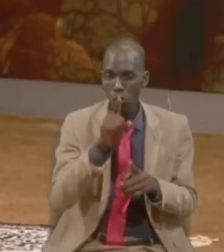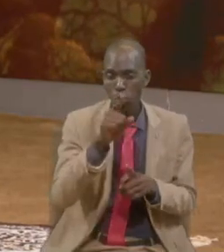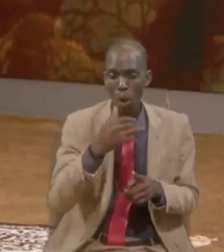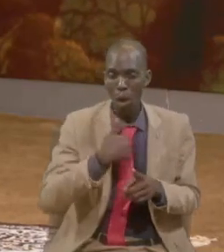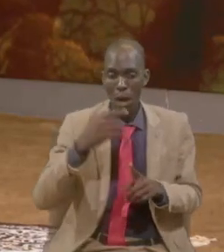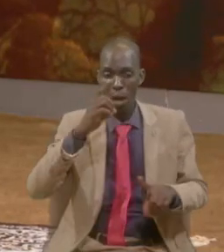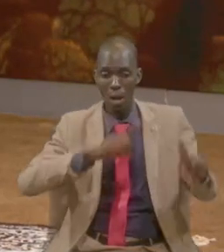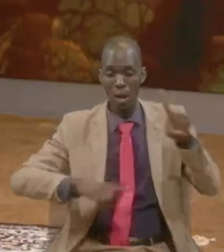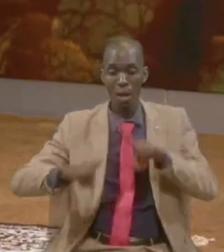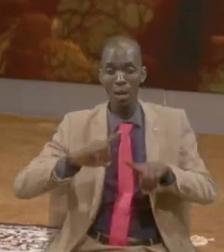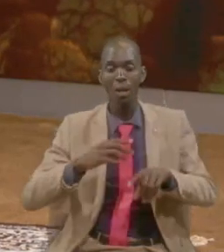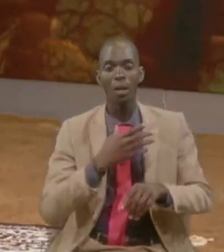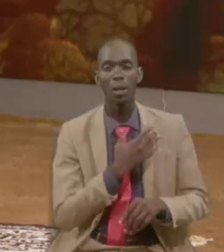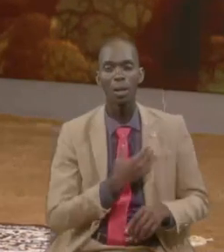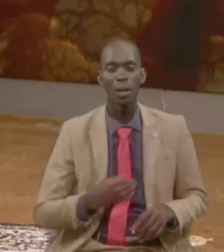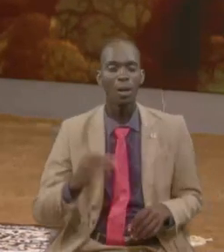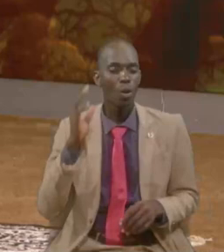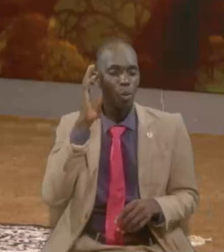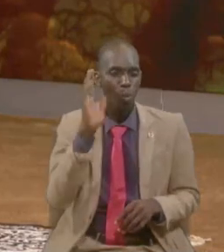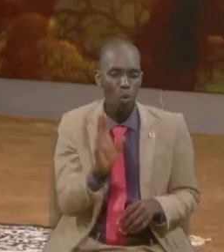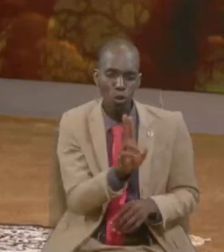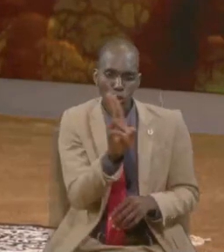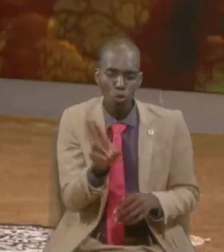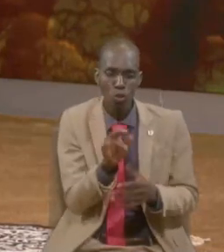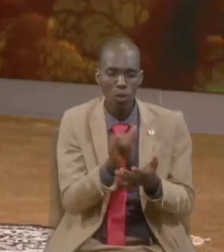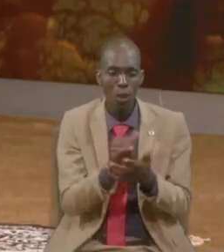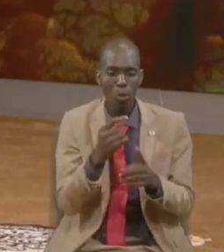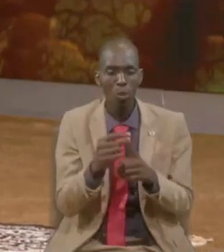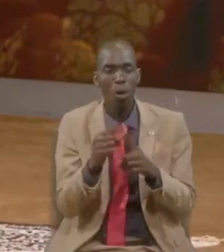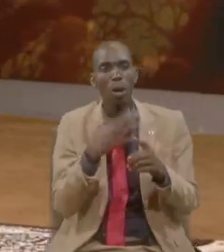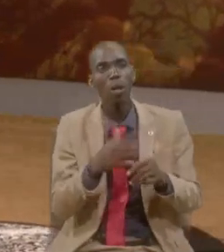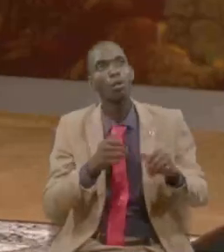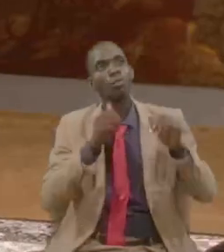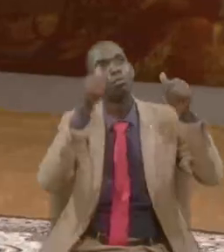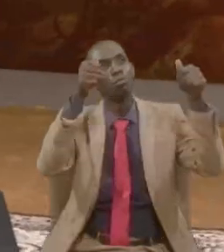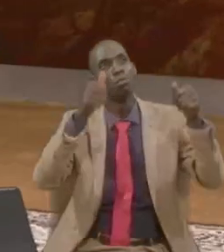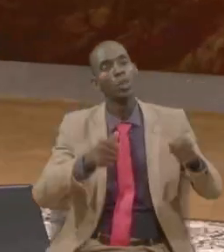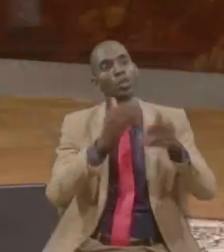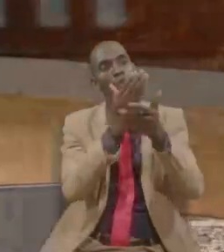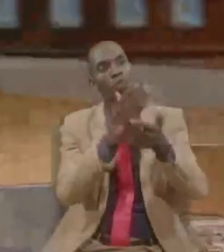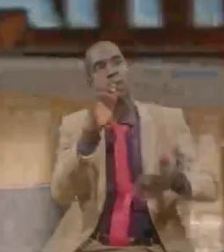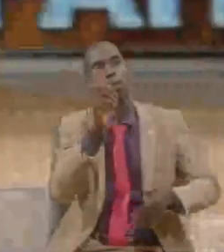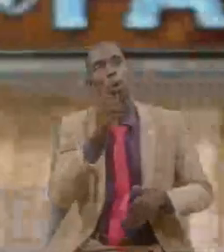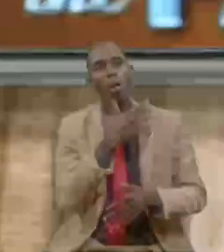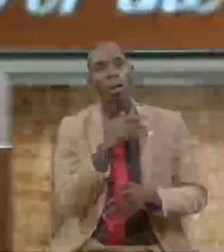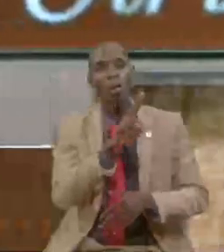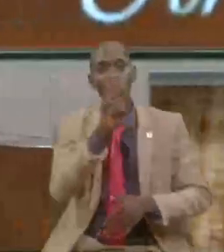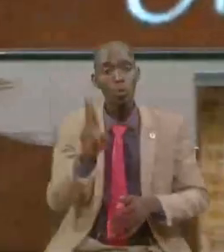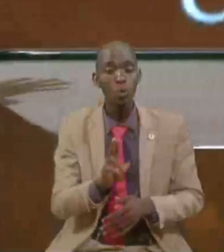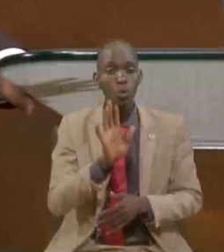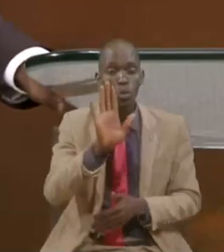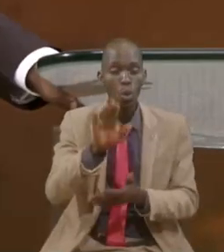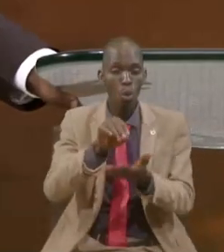prendre un morceau, une partie de votre parole et poster cela quelque